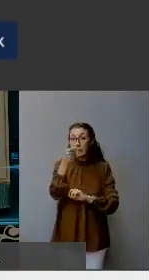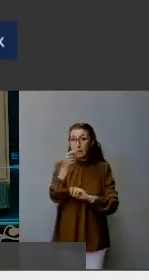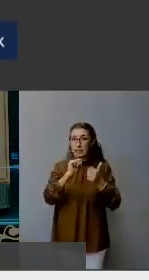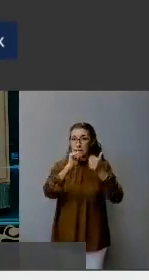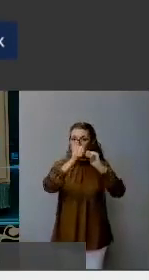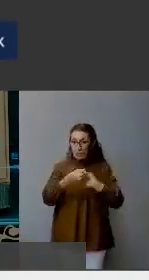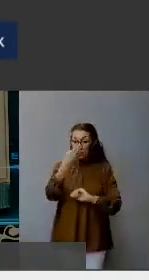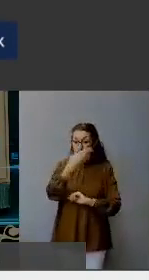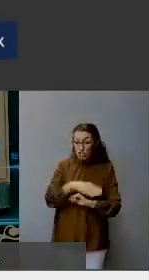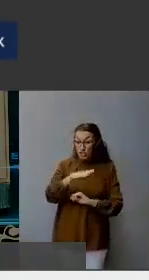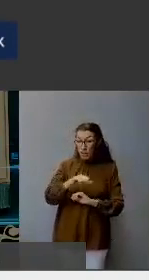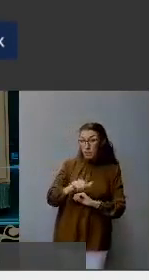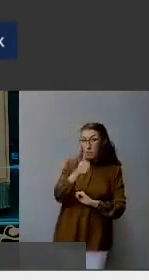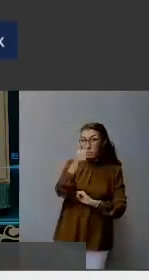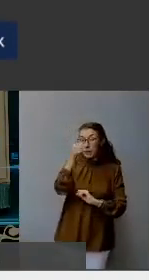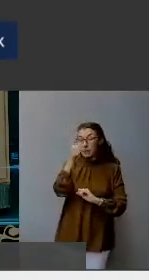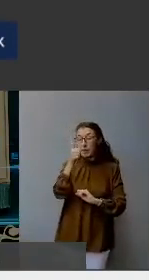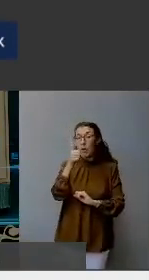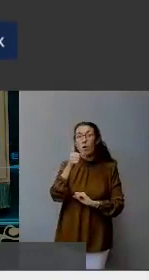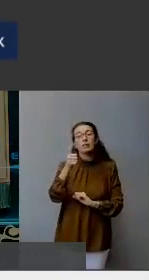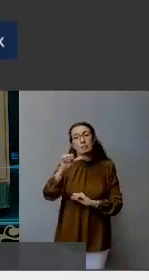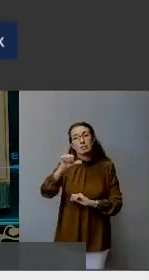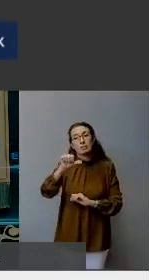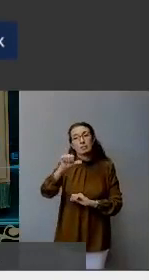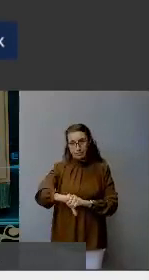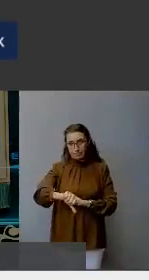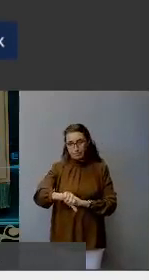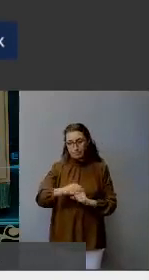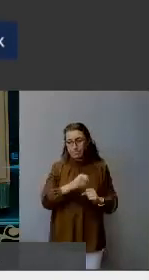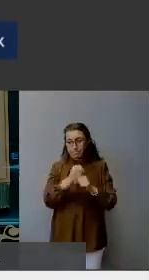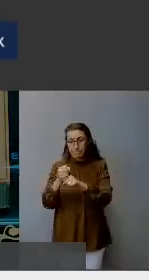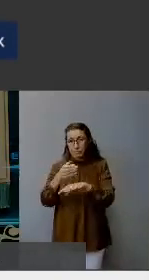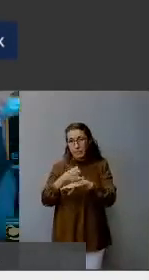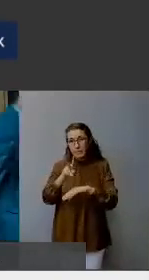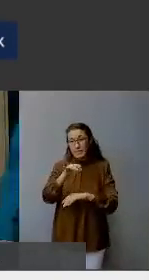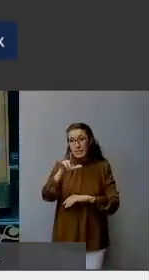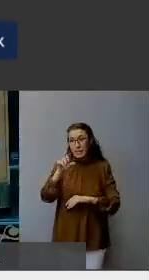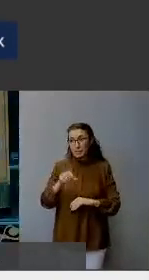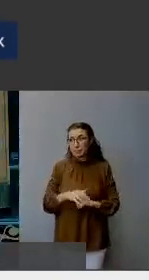prima volta nella storia di questo sport a lei la parola consigliere villa